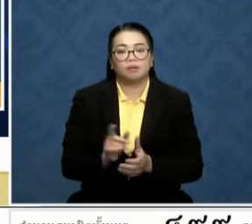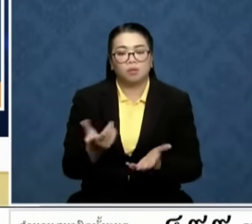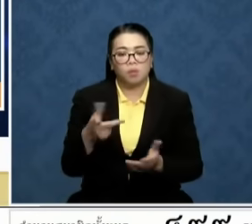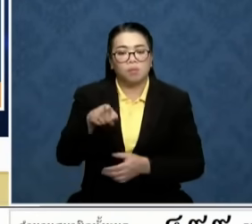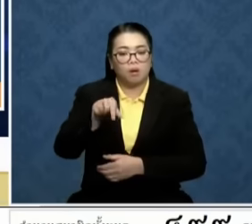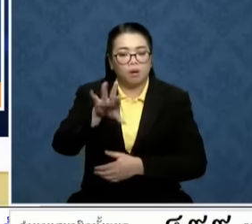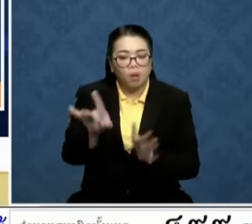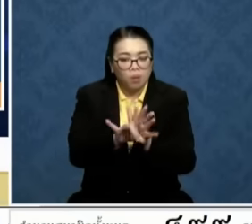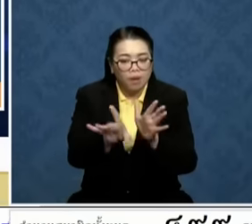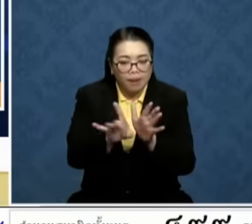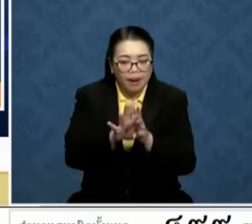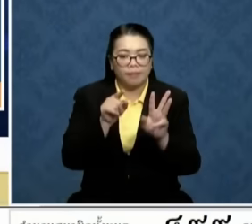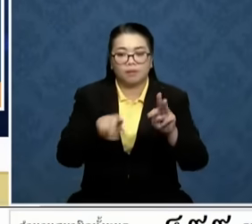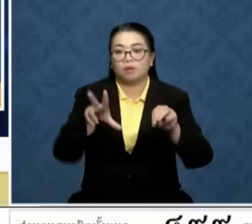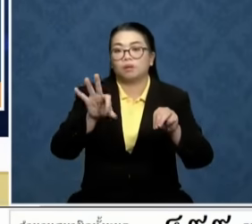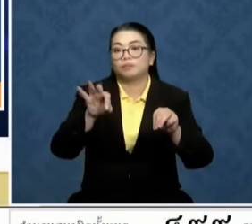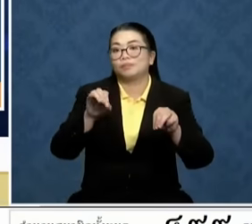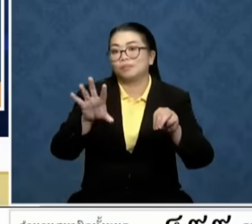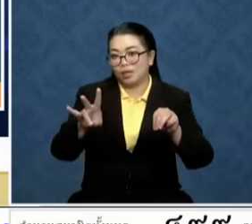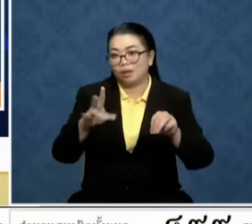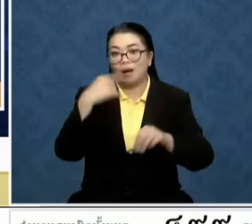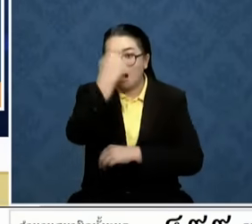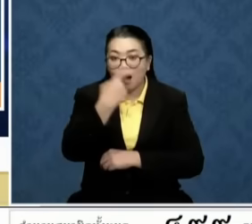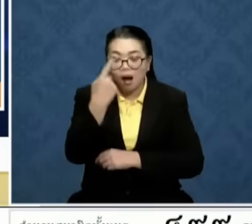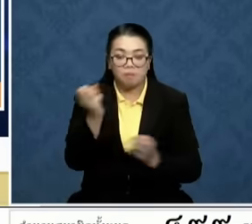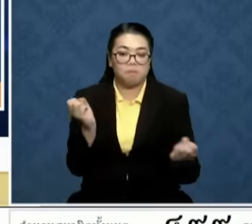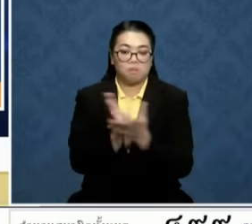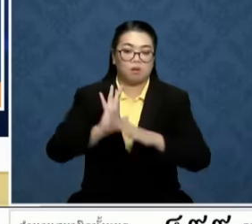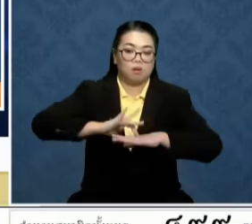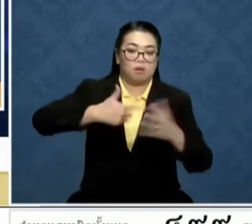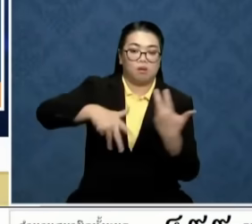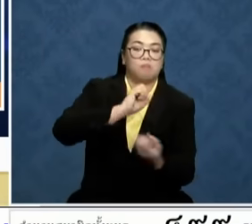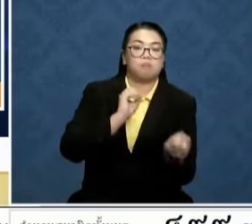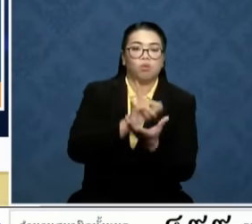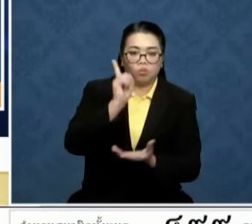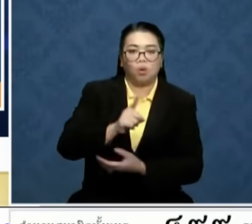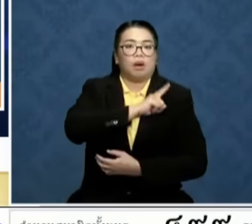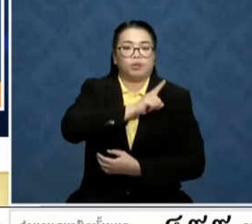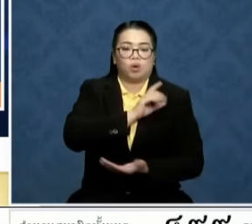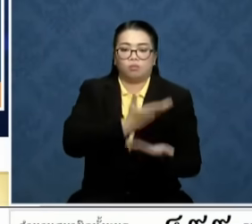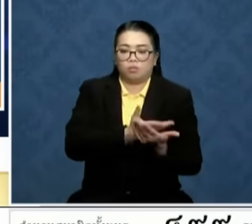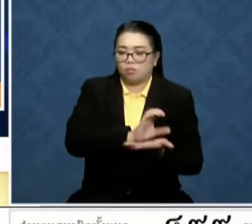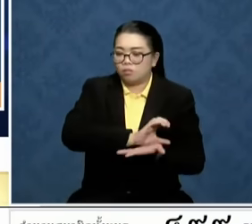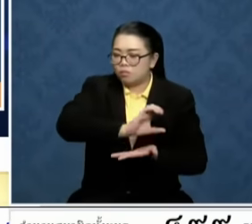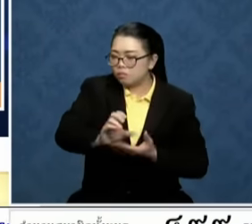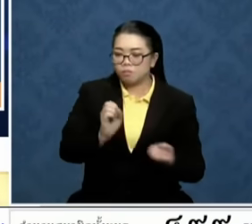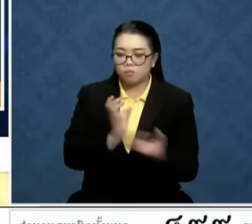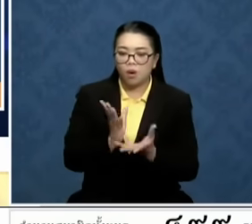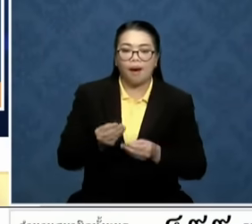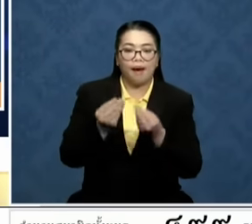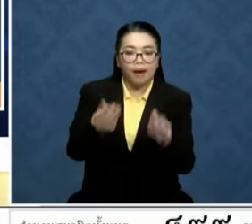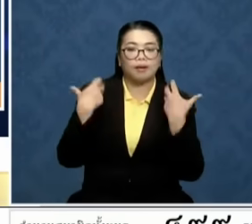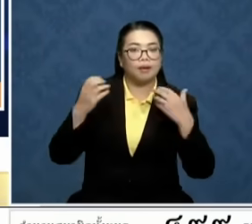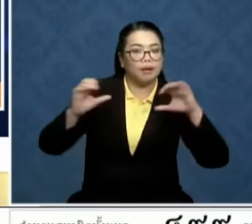แวดล้อมปี 35มาตรา 97เขาบอกว่าใครทำลายสิ่งแวดล้อมเนี่ยมีหน้าที่ต้องรับผิดชอบชดใช้ค่าเสียหายให้แก่รัฐนะ